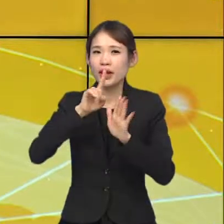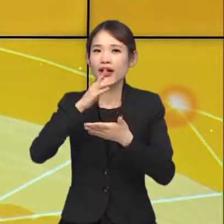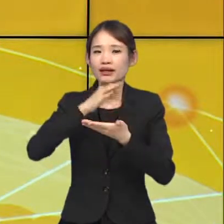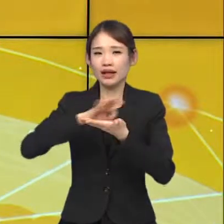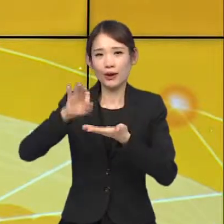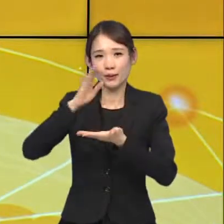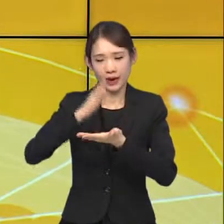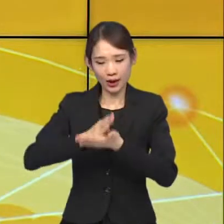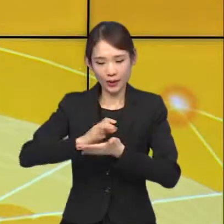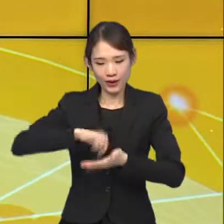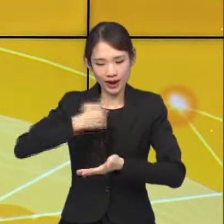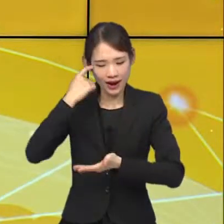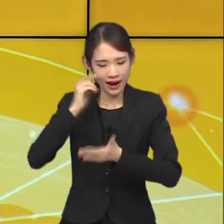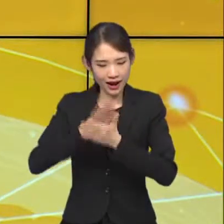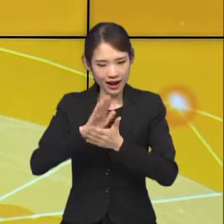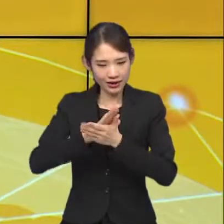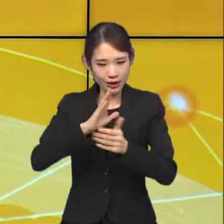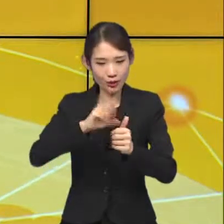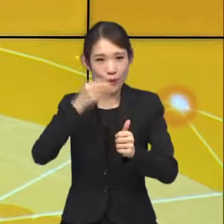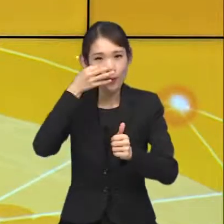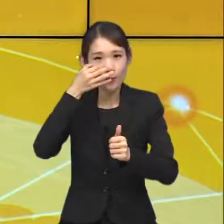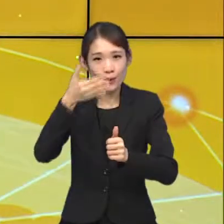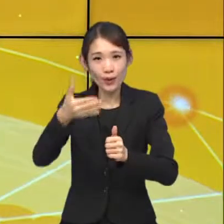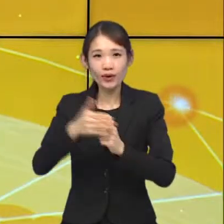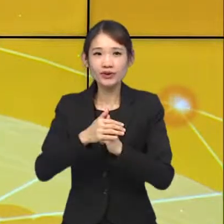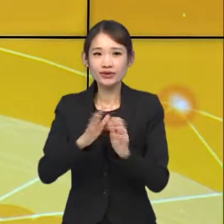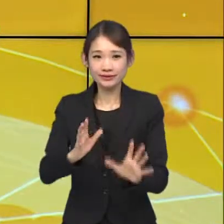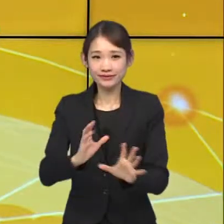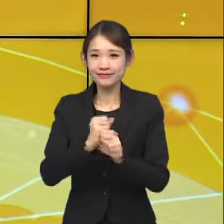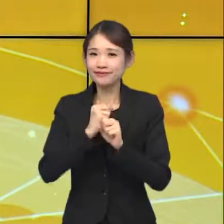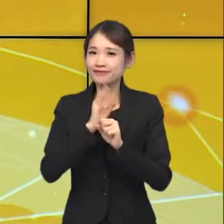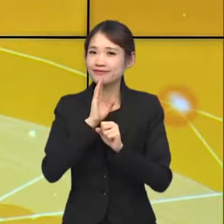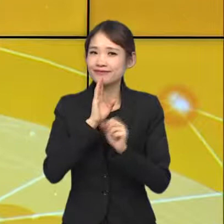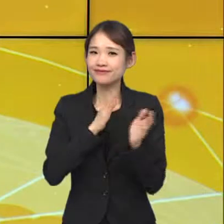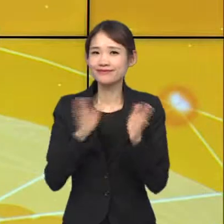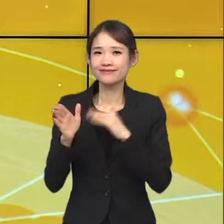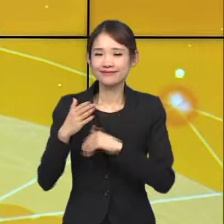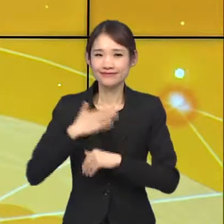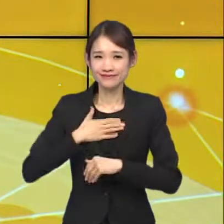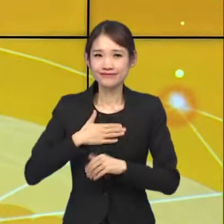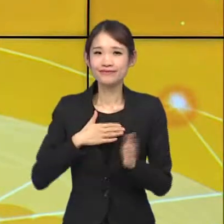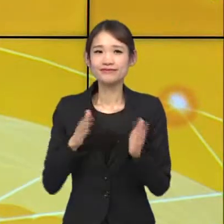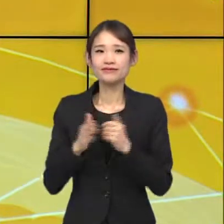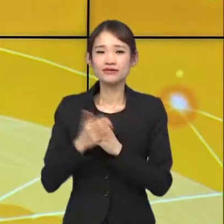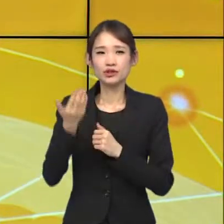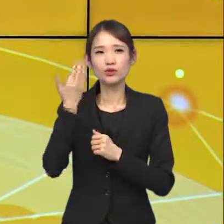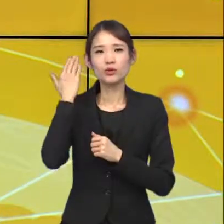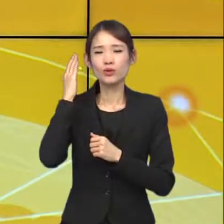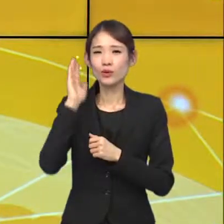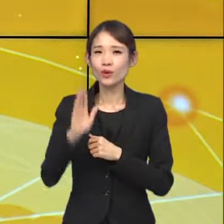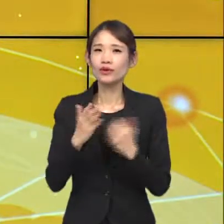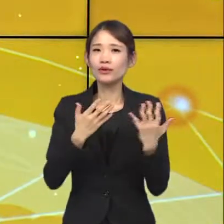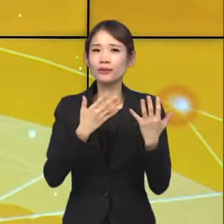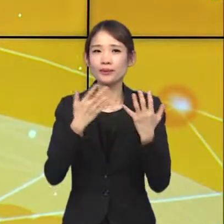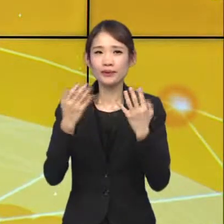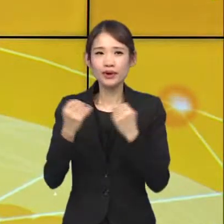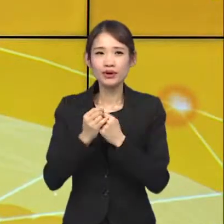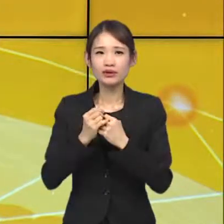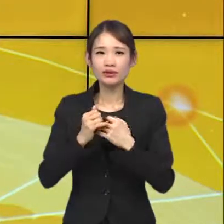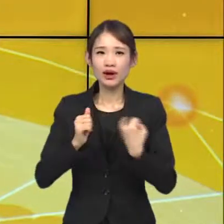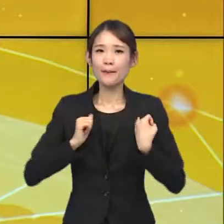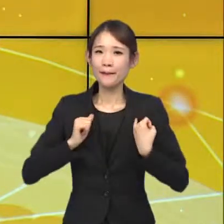스스로 좀 모범이 되는 게 더 중요하다 그리고 정리해 보면 되겠죠 네 알겠습니다 자 그리고 요즘 뭐 많이들 이제